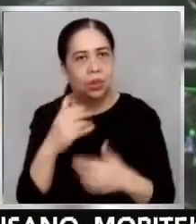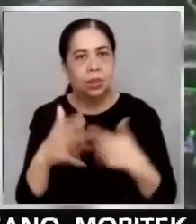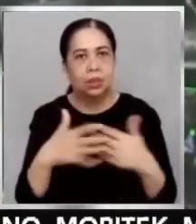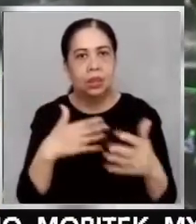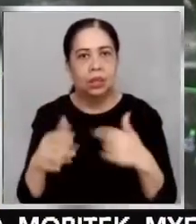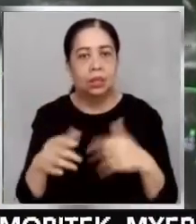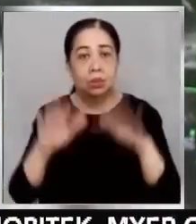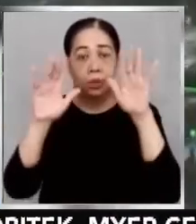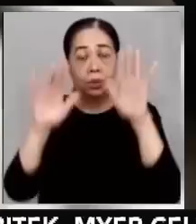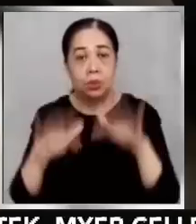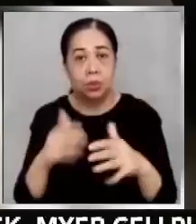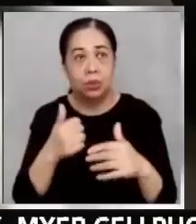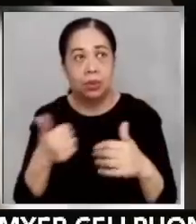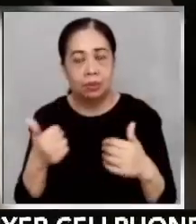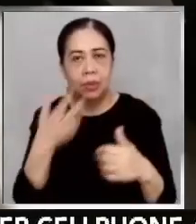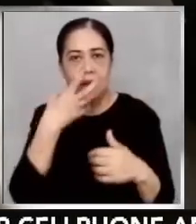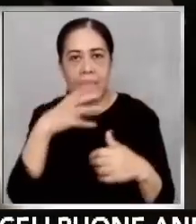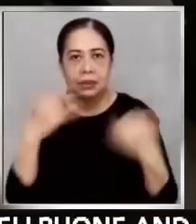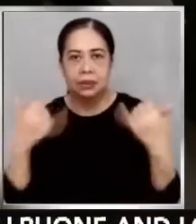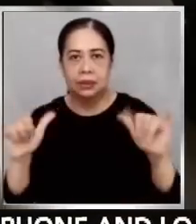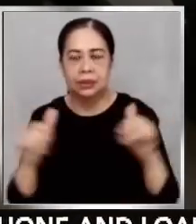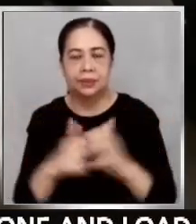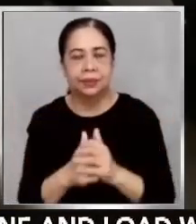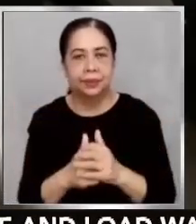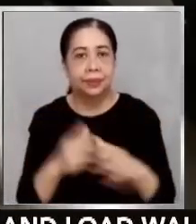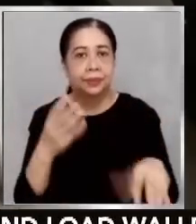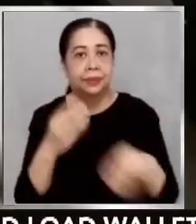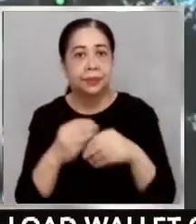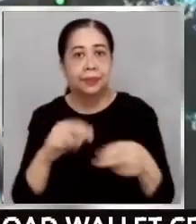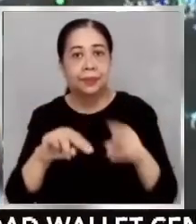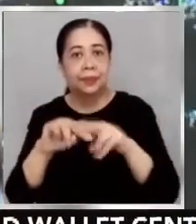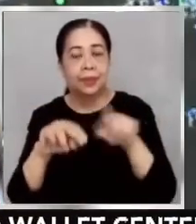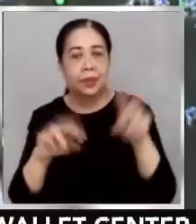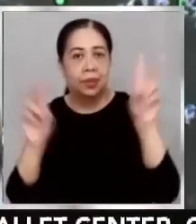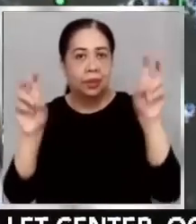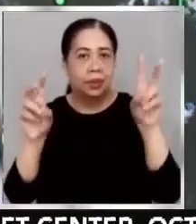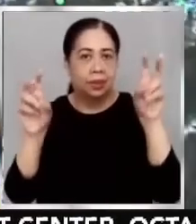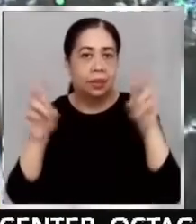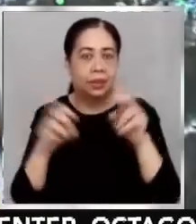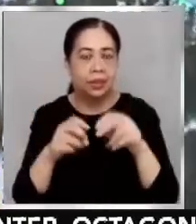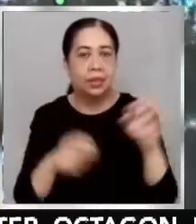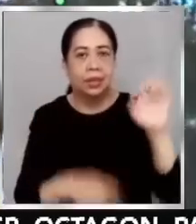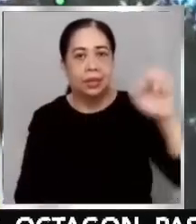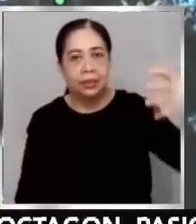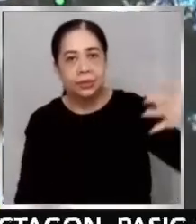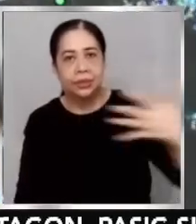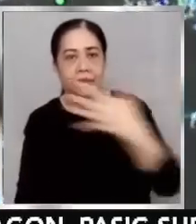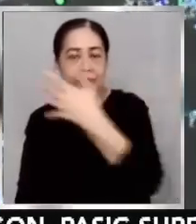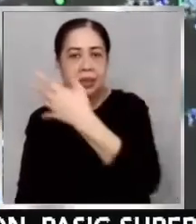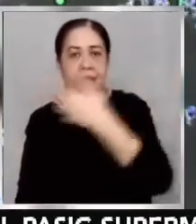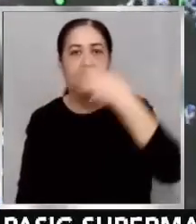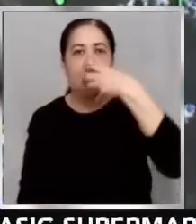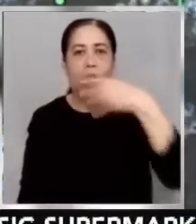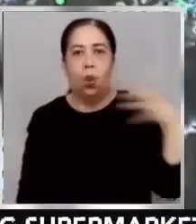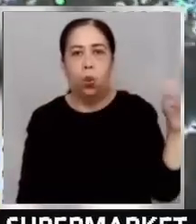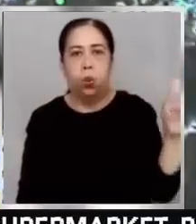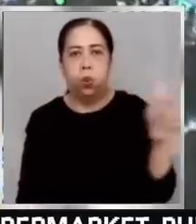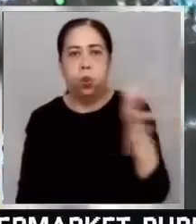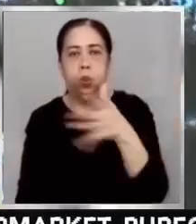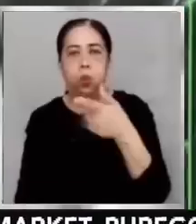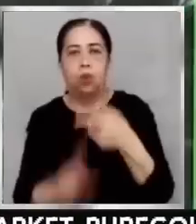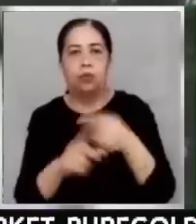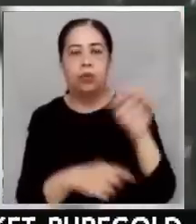tayo ay mainit pa din po. Nakadagdag pa ang mga tinatawag na easterlies o mainit na hangin mula sa dagat